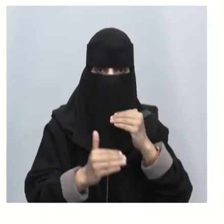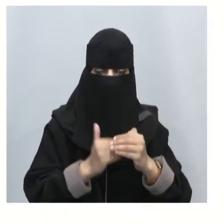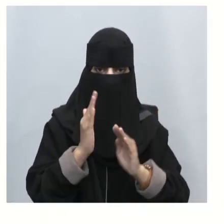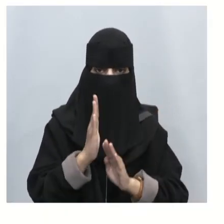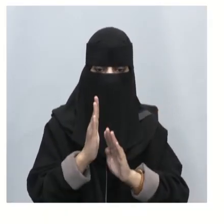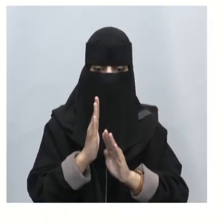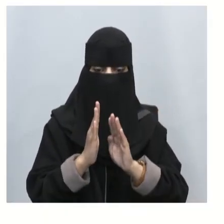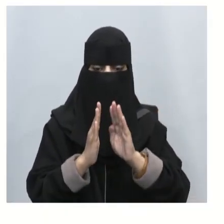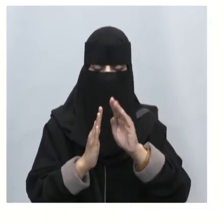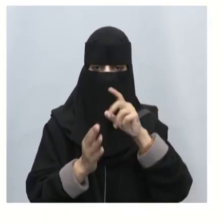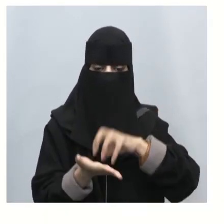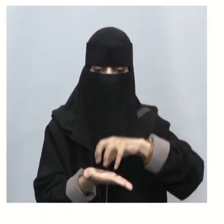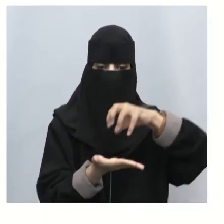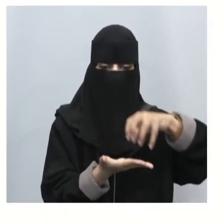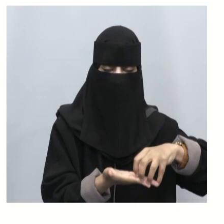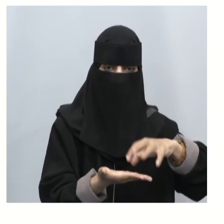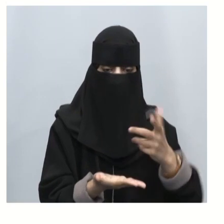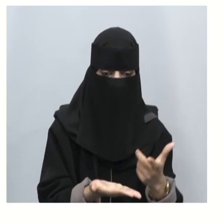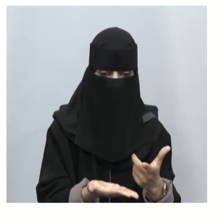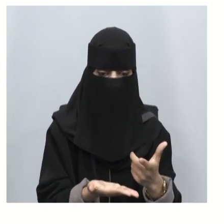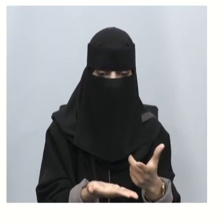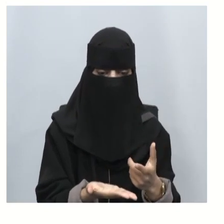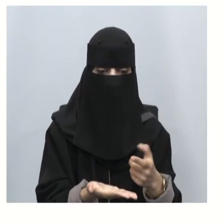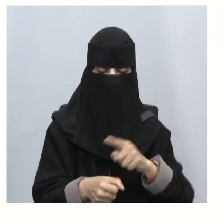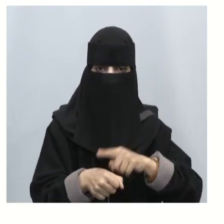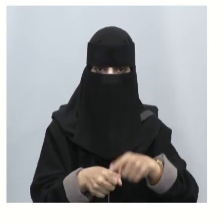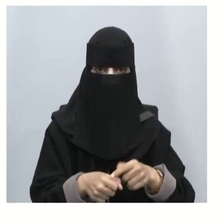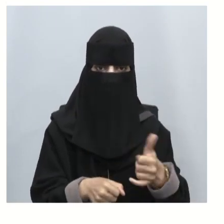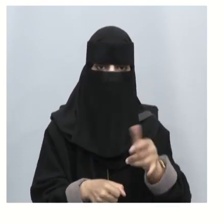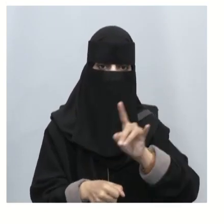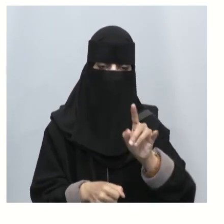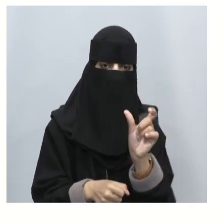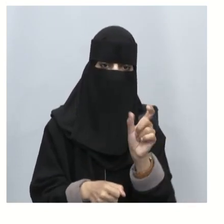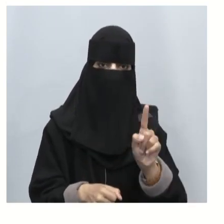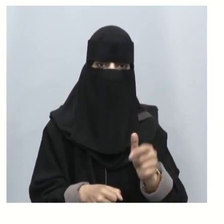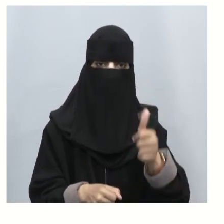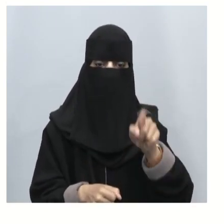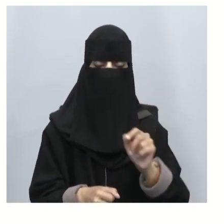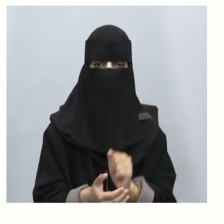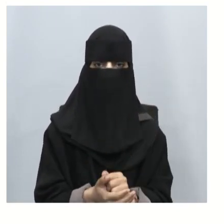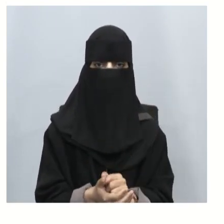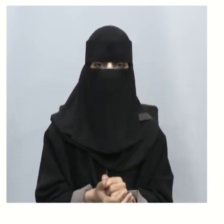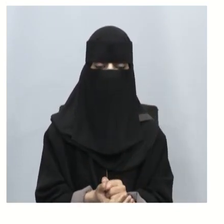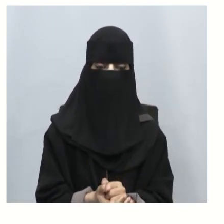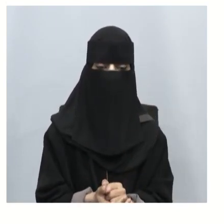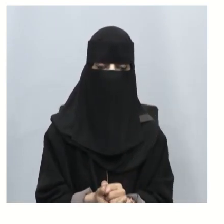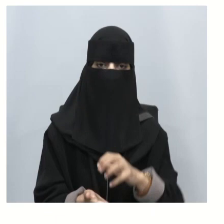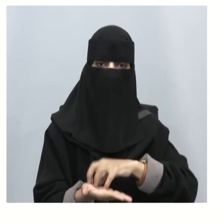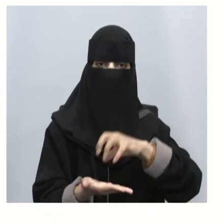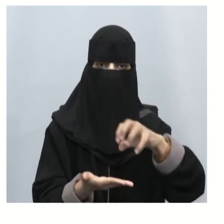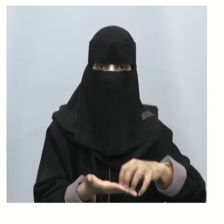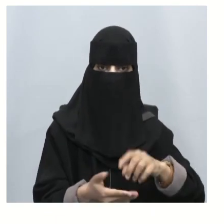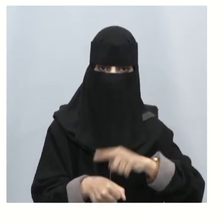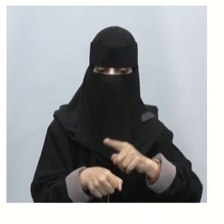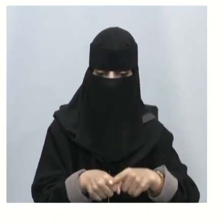انتقل الى مدينه الانبار فكان مكان ولادته هي مدينه الحميمه ونشا فيها ثم انتقل بعد